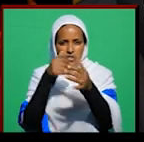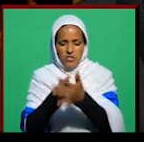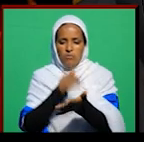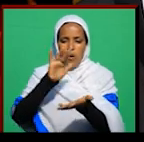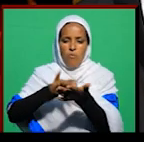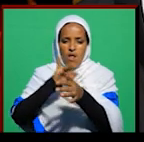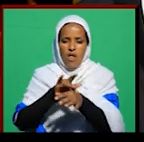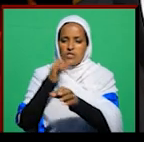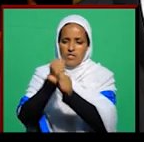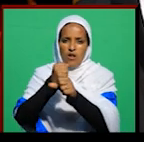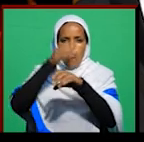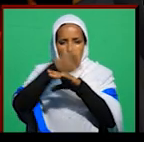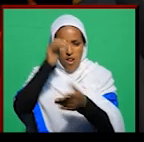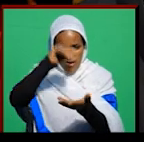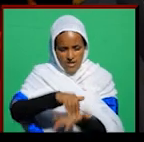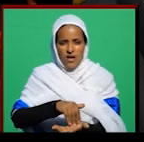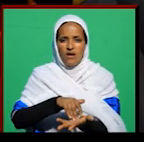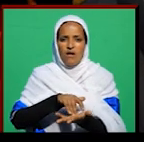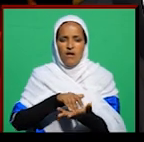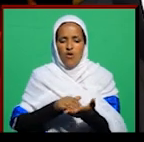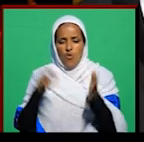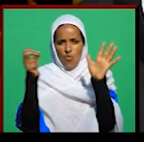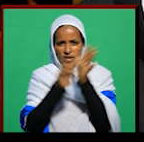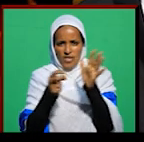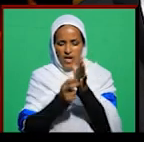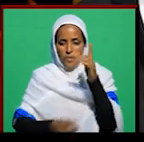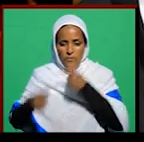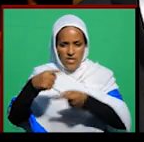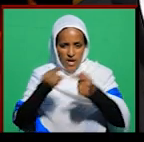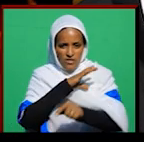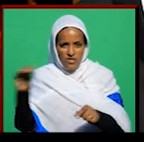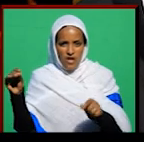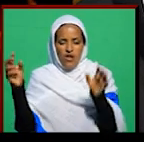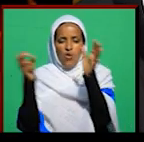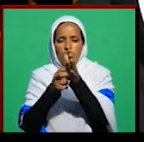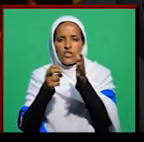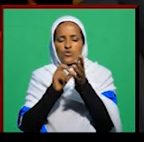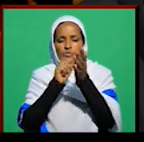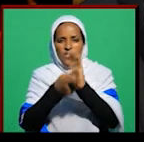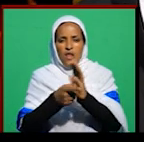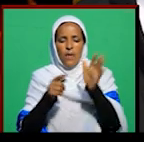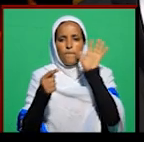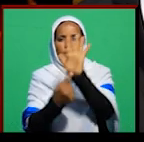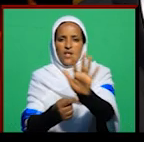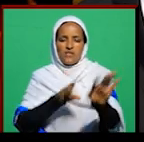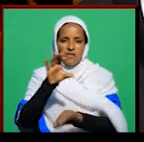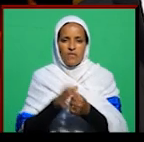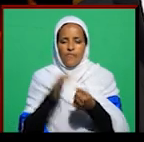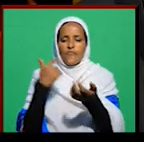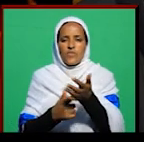ድረስ በመካከል ላይ ወሪት ተሰራች፣ በኋላ ደግሞ እንደገና ወንጌል መጥታለችና ለወንጌሉ ምሳሌ ምልክት